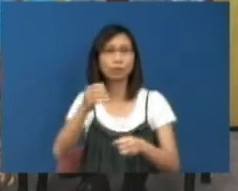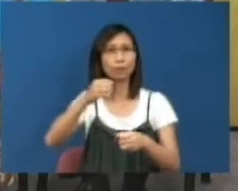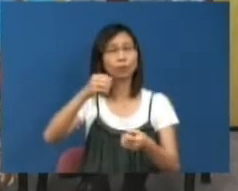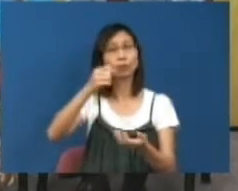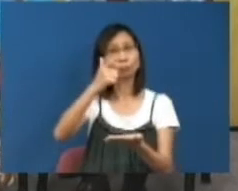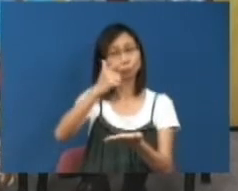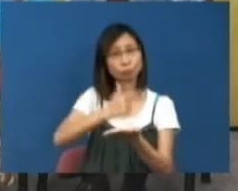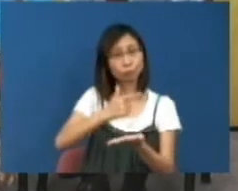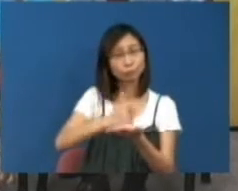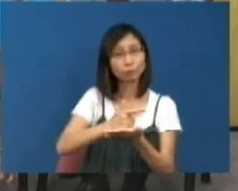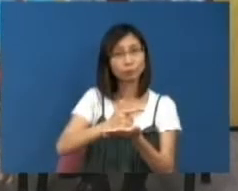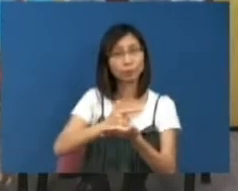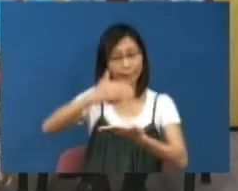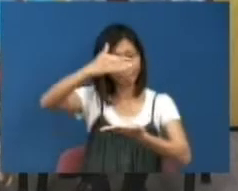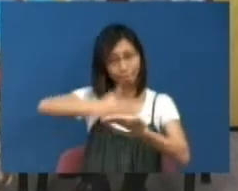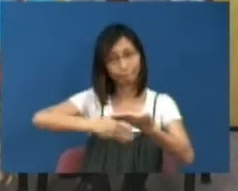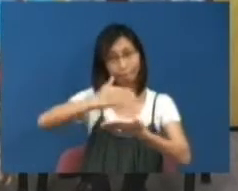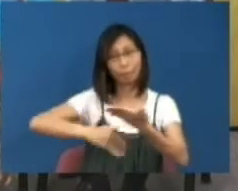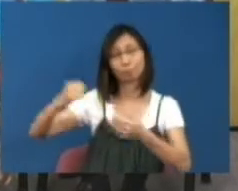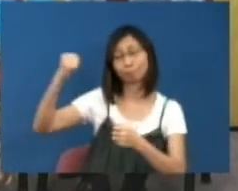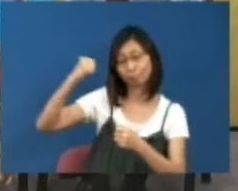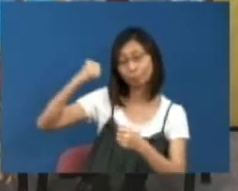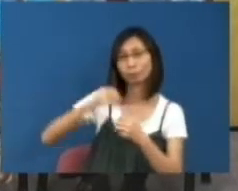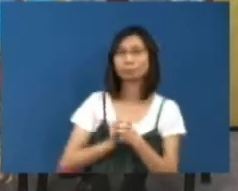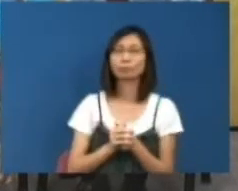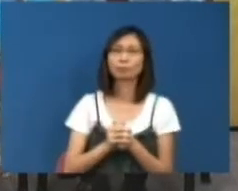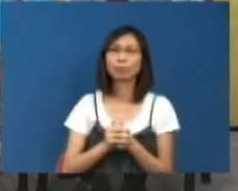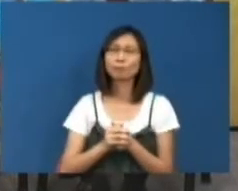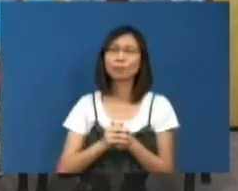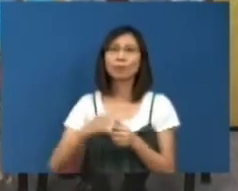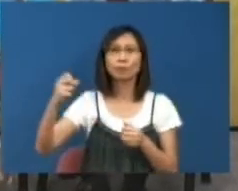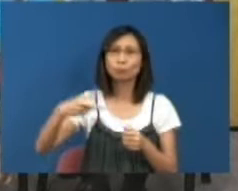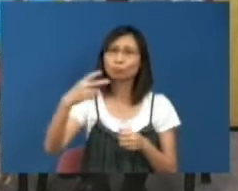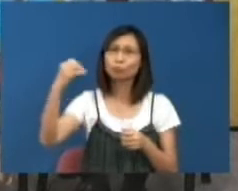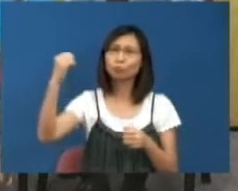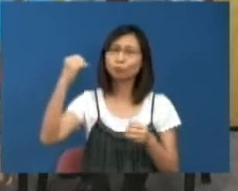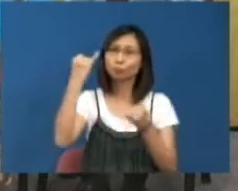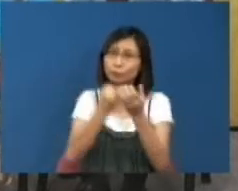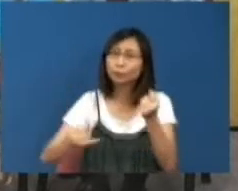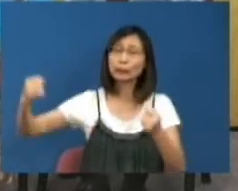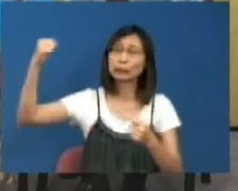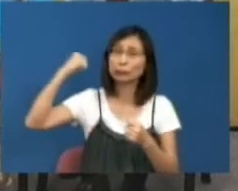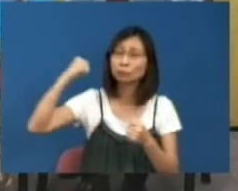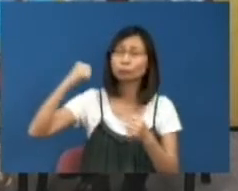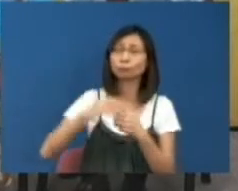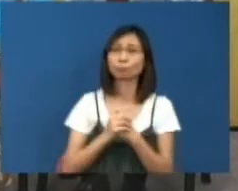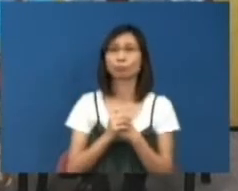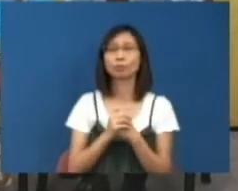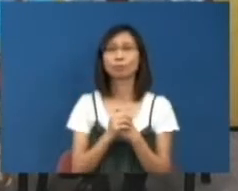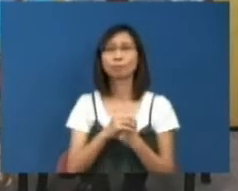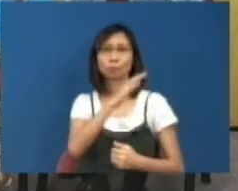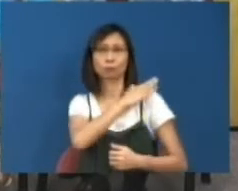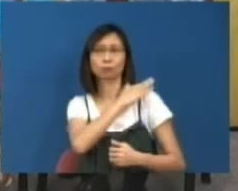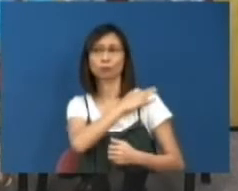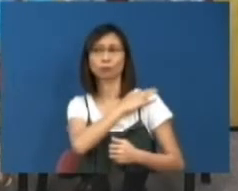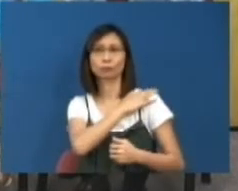咧節能方面嘅。咁至於咧再生能源嗰方面咧，佢就將幾乎可以話咧個責任咧